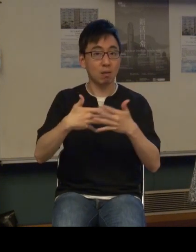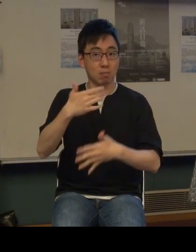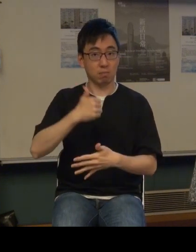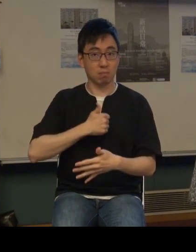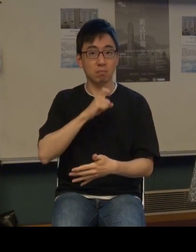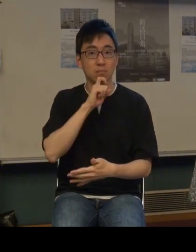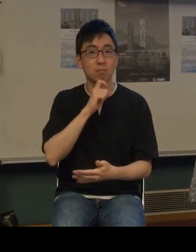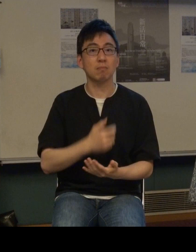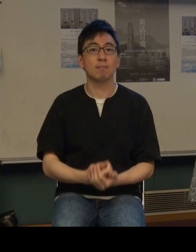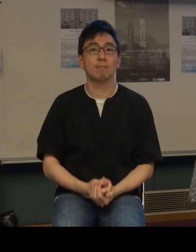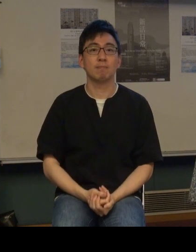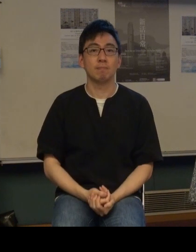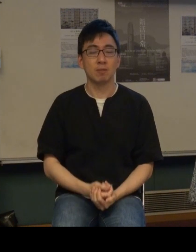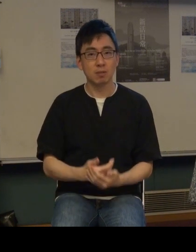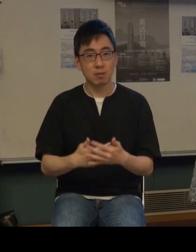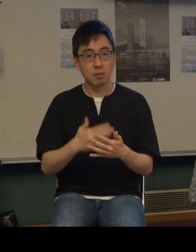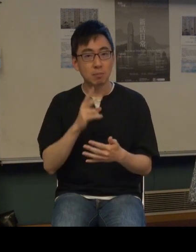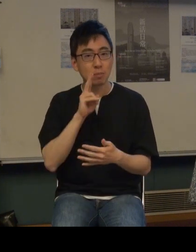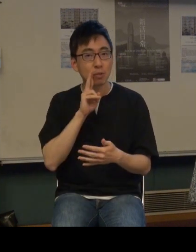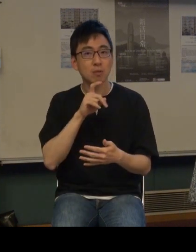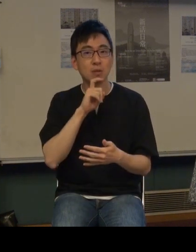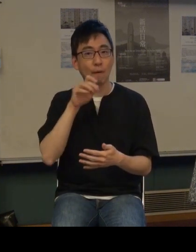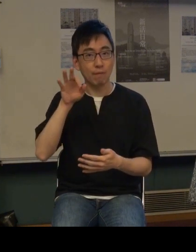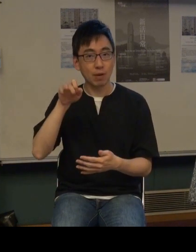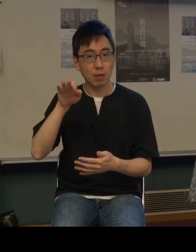嘅，包括咧法國